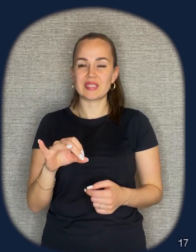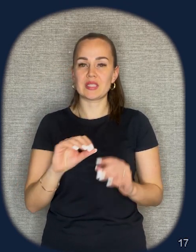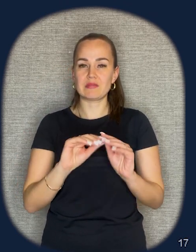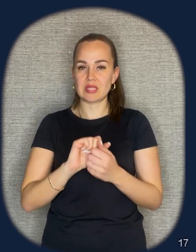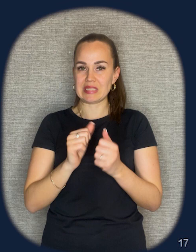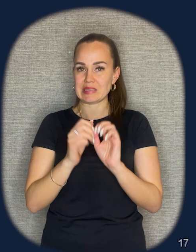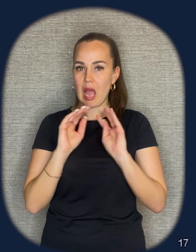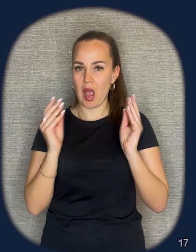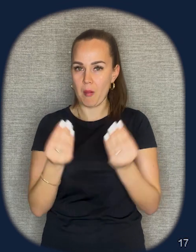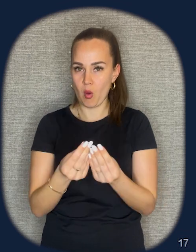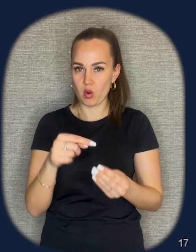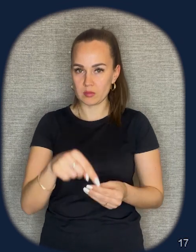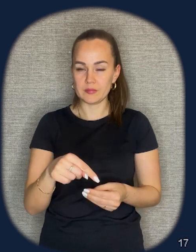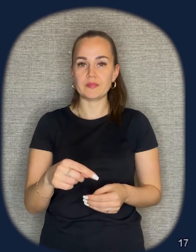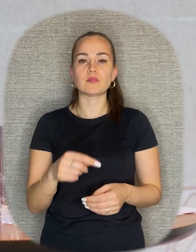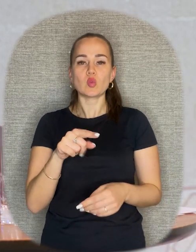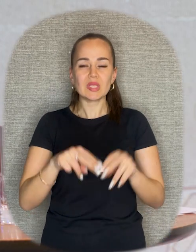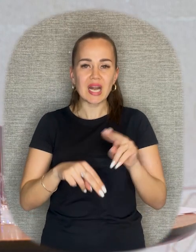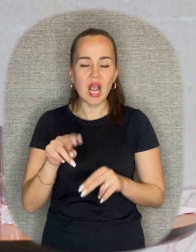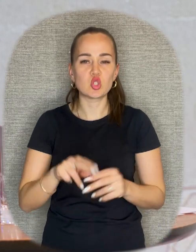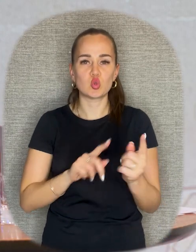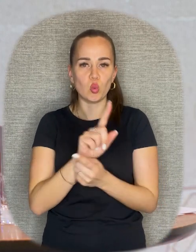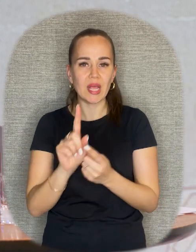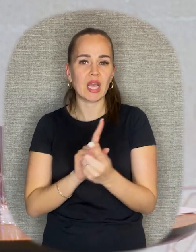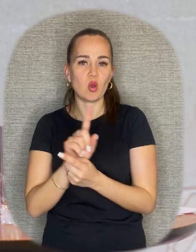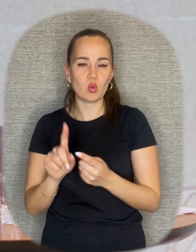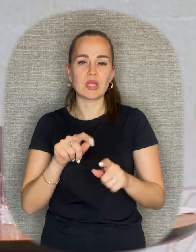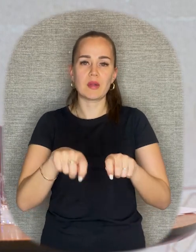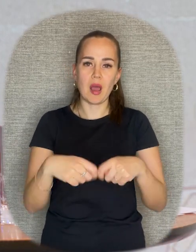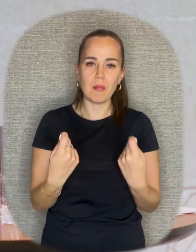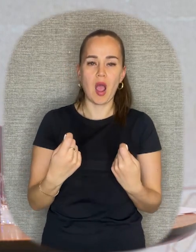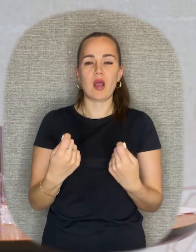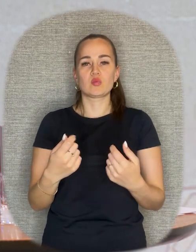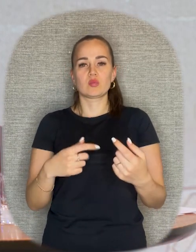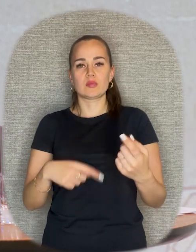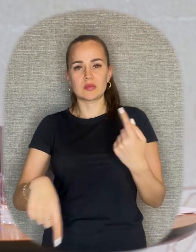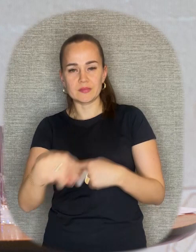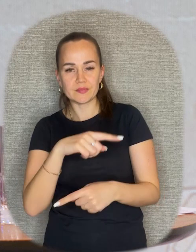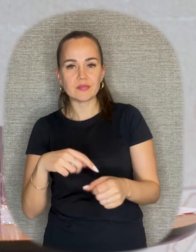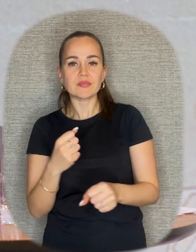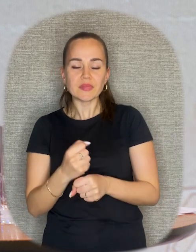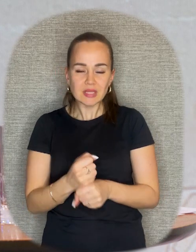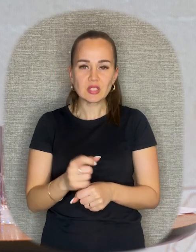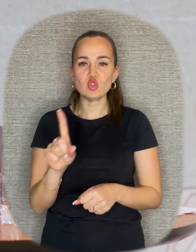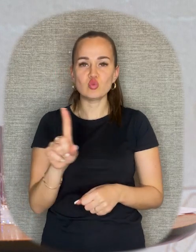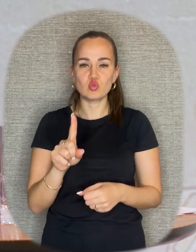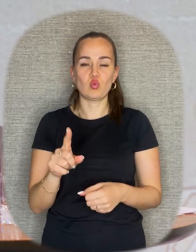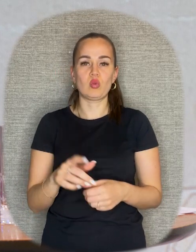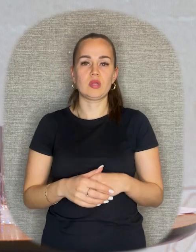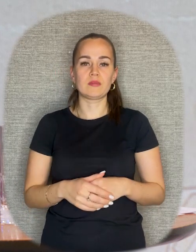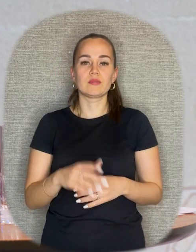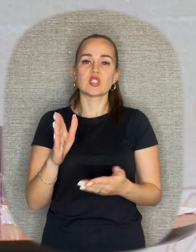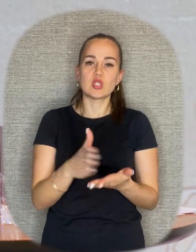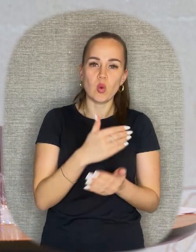возникла ещё когда в сорок четвёртом году район Михайловского замка который вот начиная с тысячных да Опять